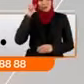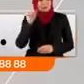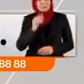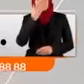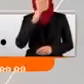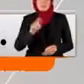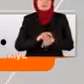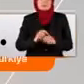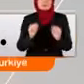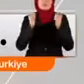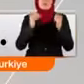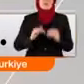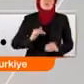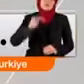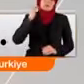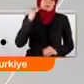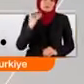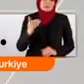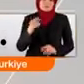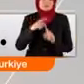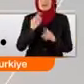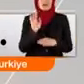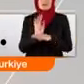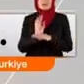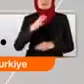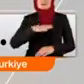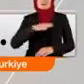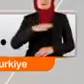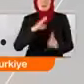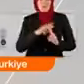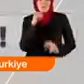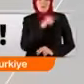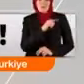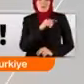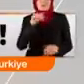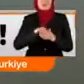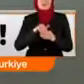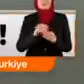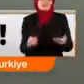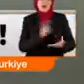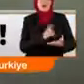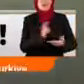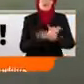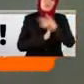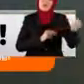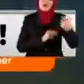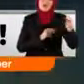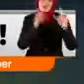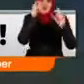daha da artık indiğini görmek isteyen polise meclis albümünü al oradan bak diye de akıl verdi